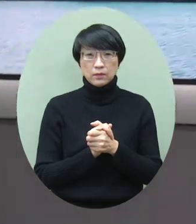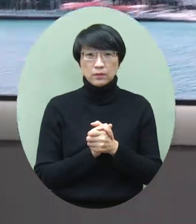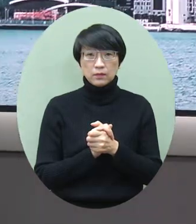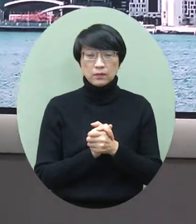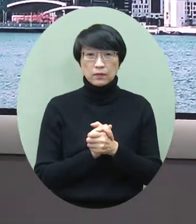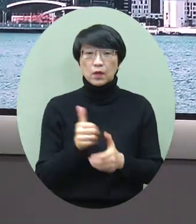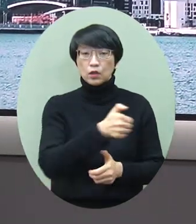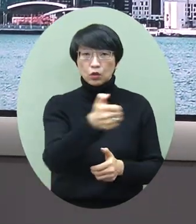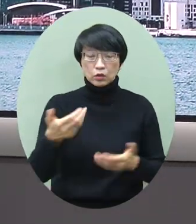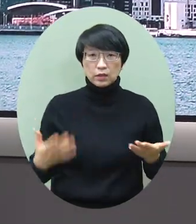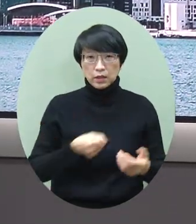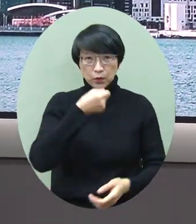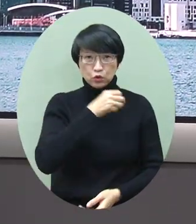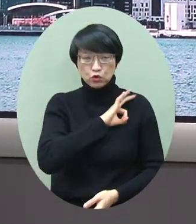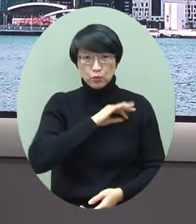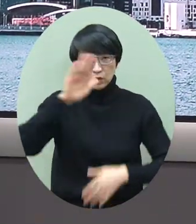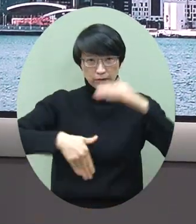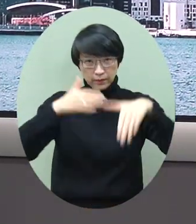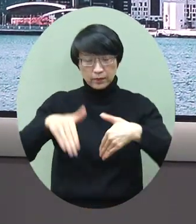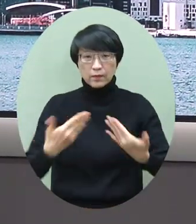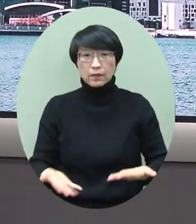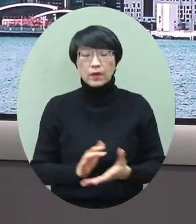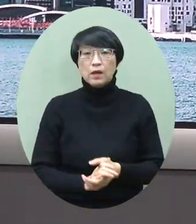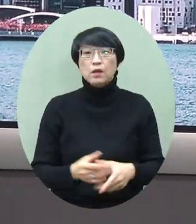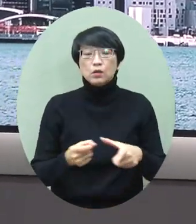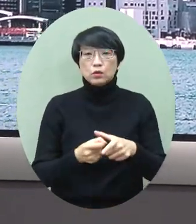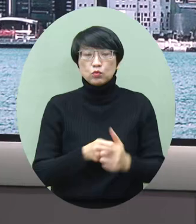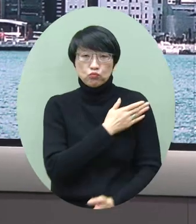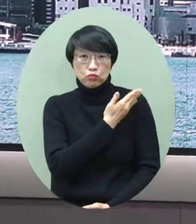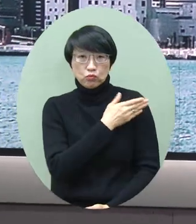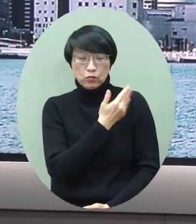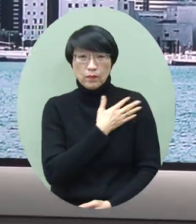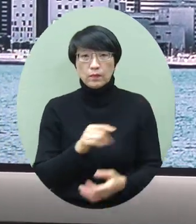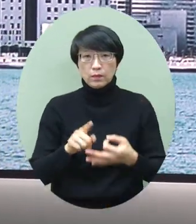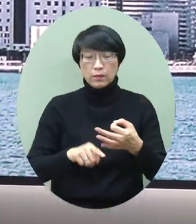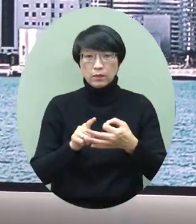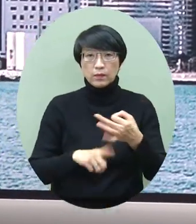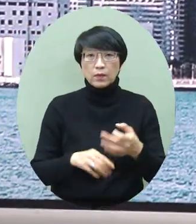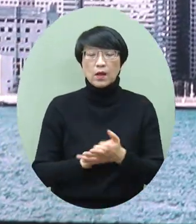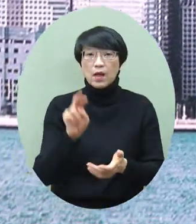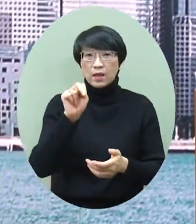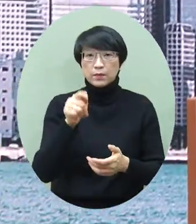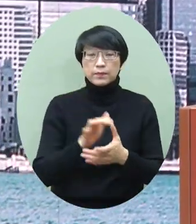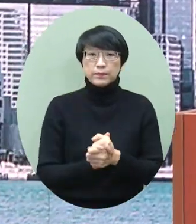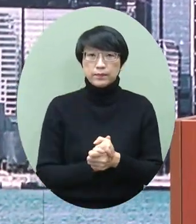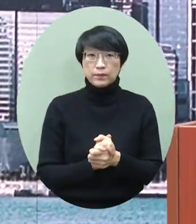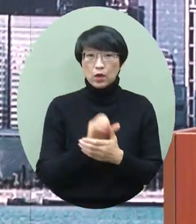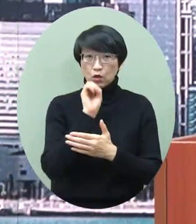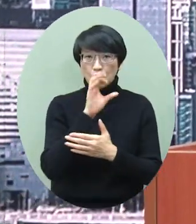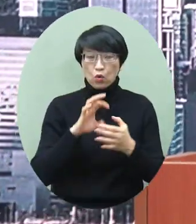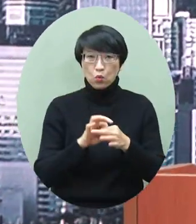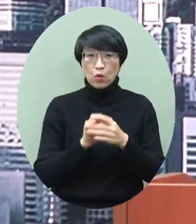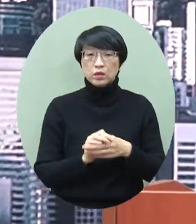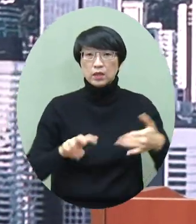好，多謝各位傳媒今日嚟到。咁啊，我哋首先會請公務員事務局局長聶德權先生咧，同大家講講關於指定